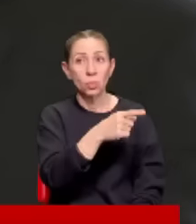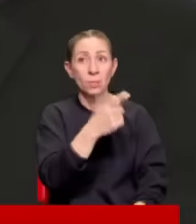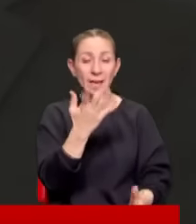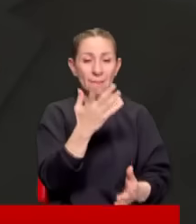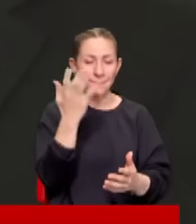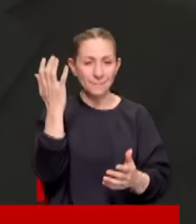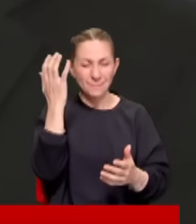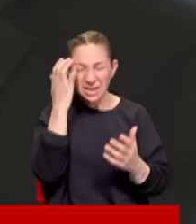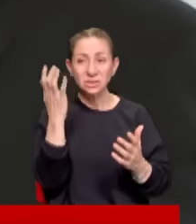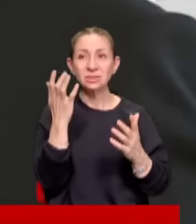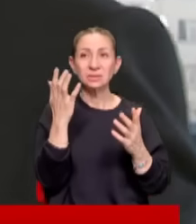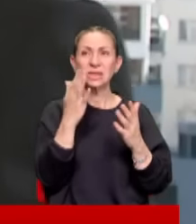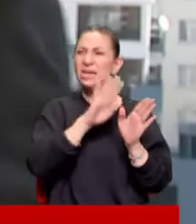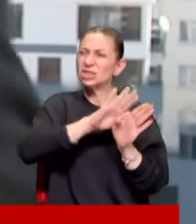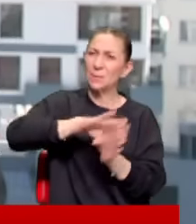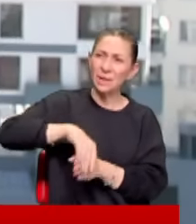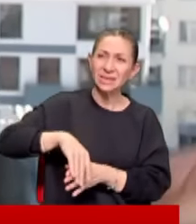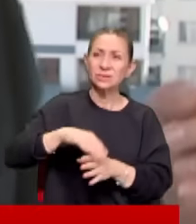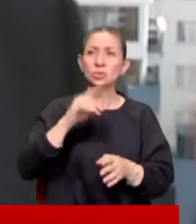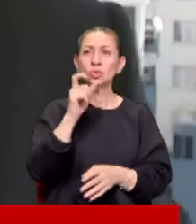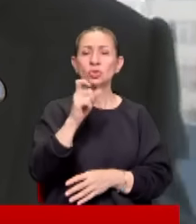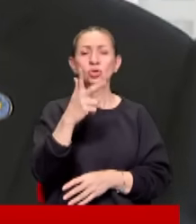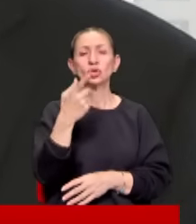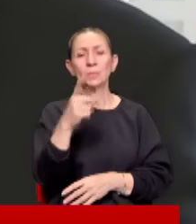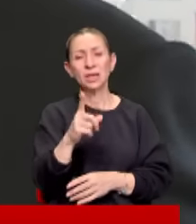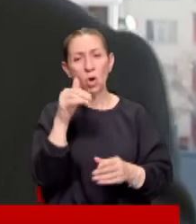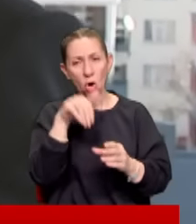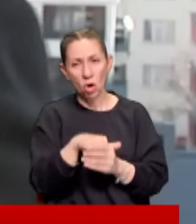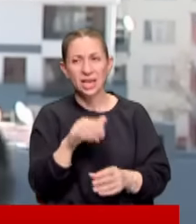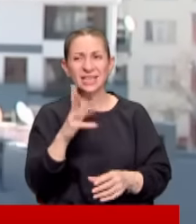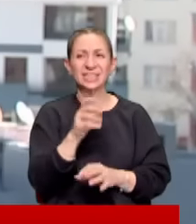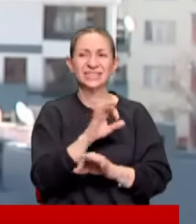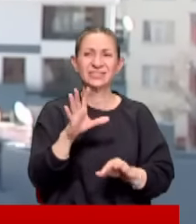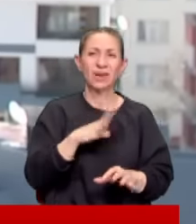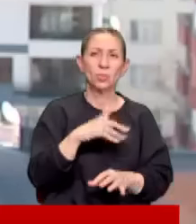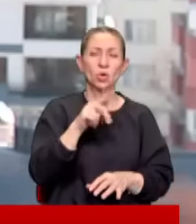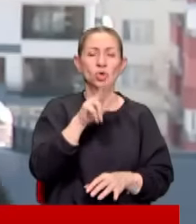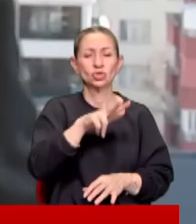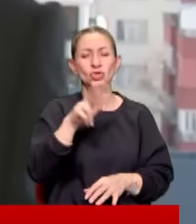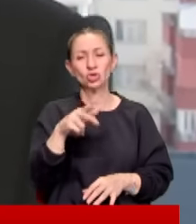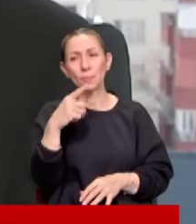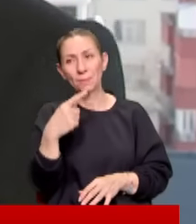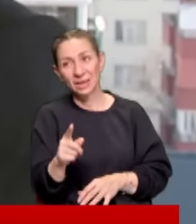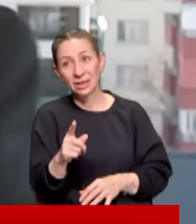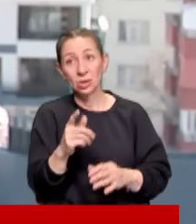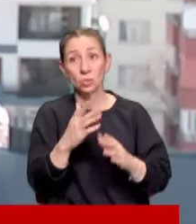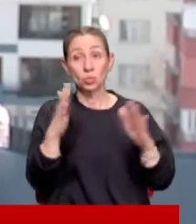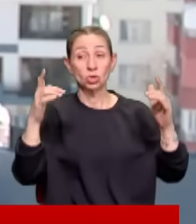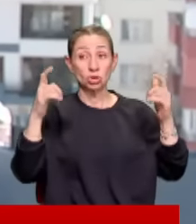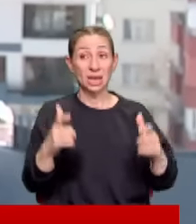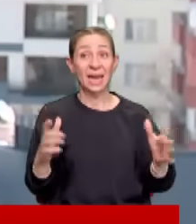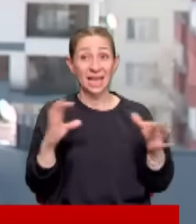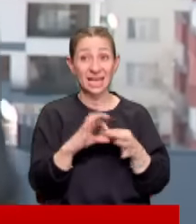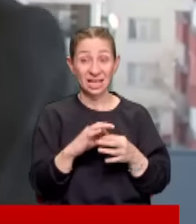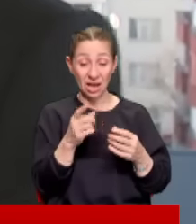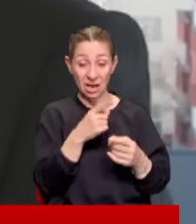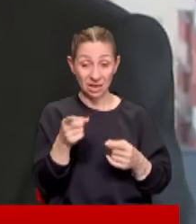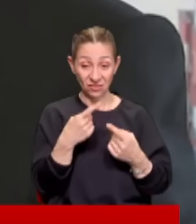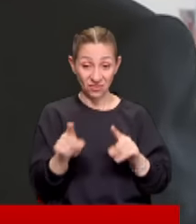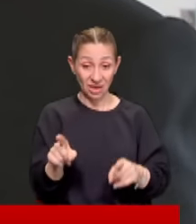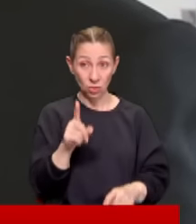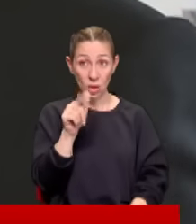başlı başına geri kalan her şeyi bırakın. Yani 93 bin oyda geçersizlik var. Bunun 33 bini büyükşehire ilişkin. Aradaki fark 16